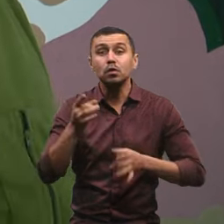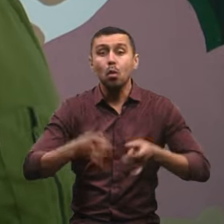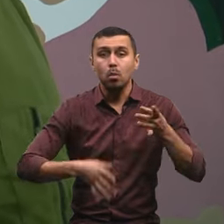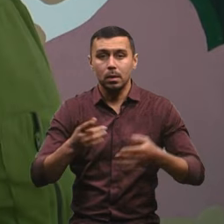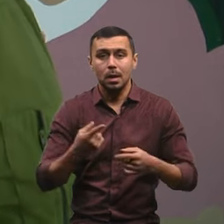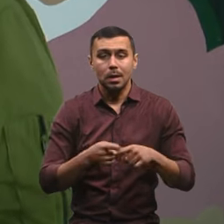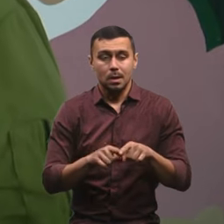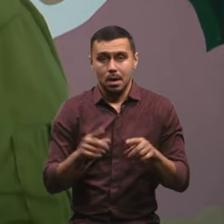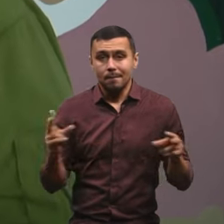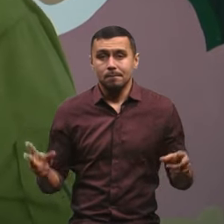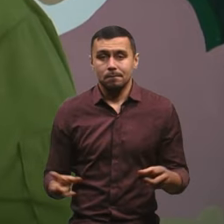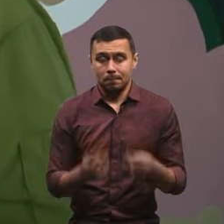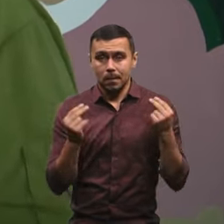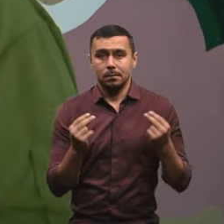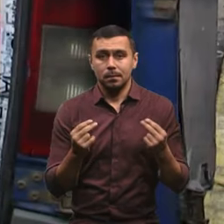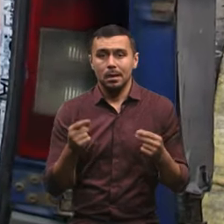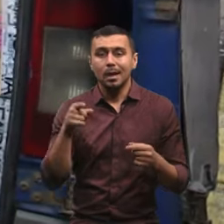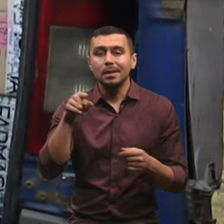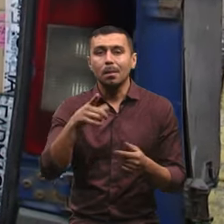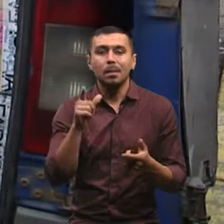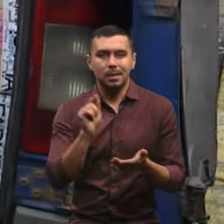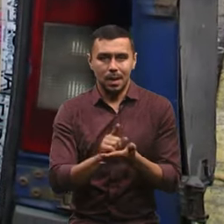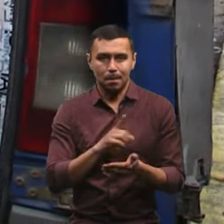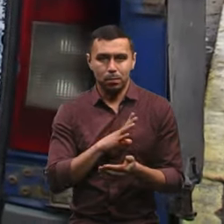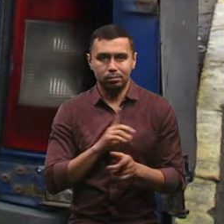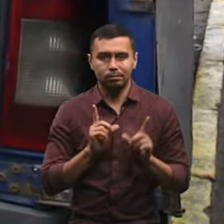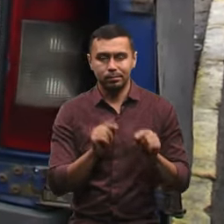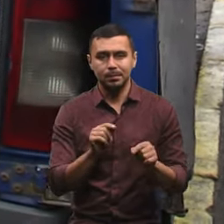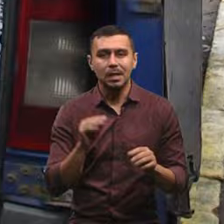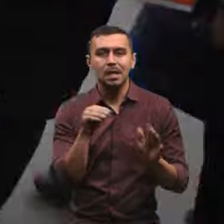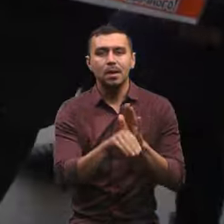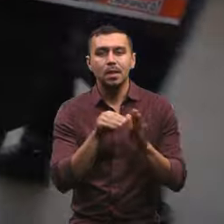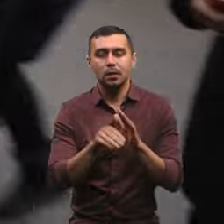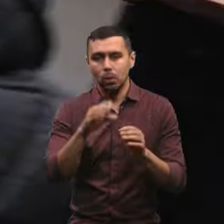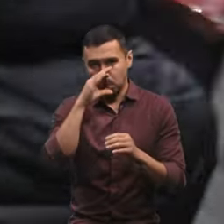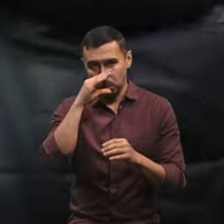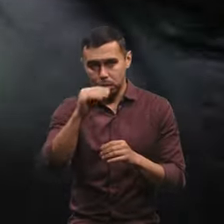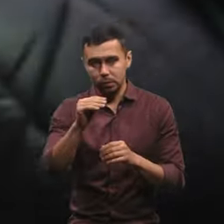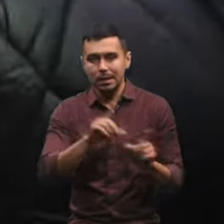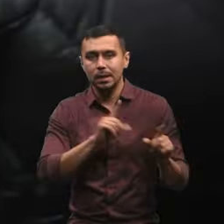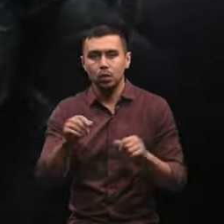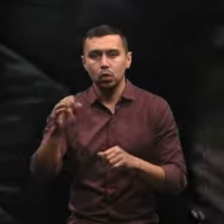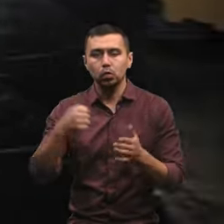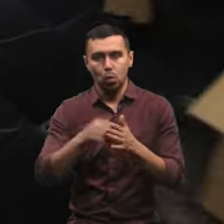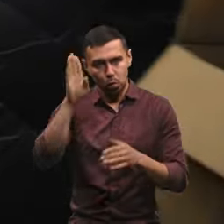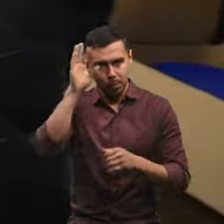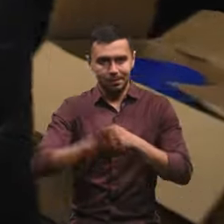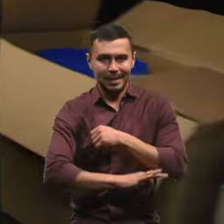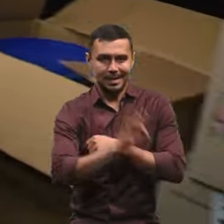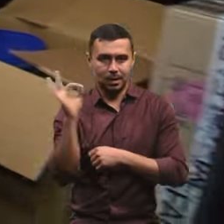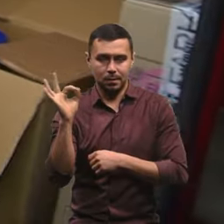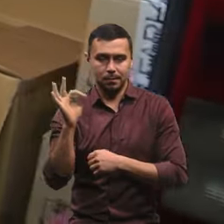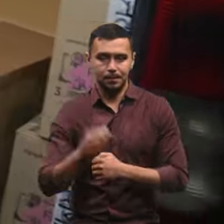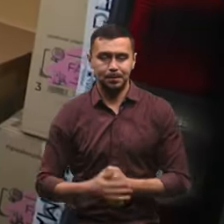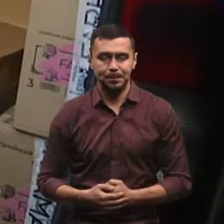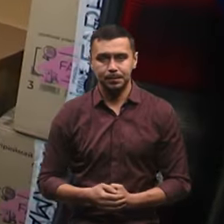Це вважати, що він нас і там, де мали проїжджати. Завантажують бус, говорить Наталія Беренда, і вирушають до хлопців на схід. Михайло Жила, Дем'ян Цегольник, Суспільне